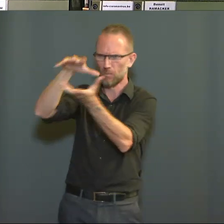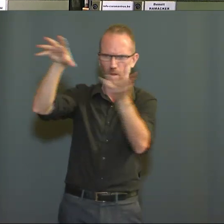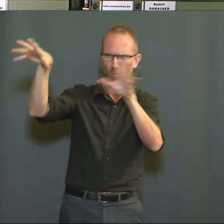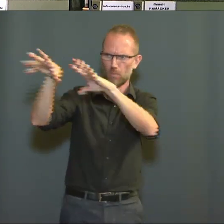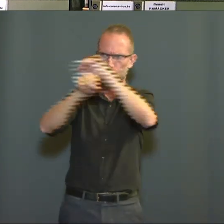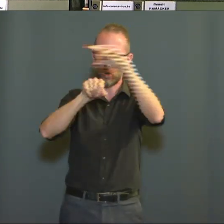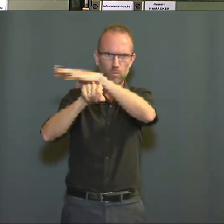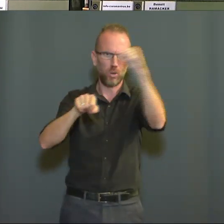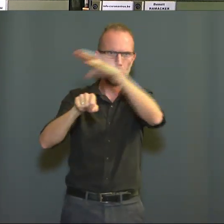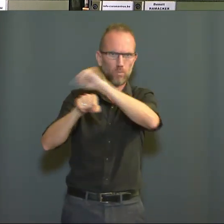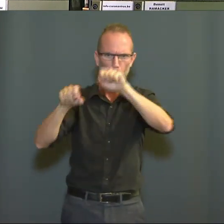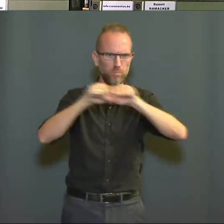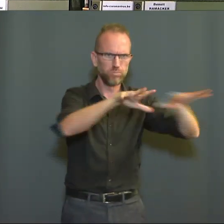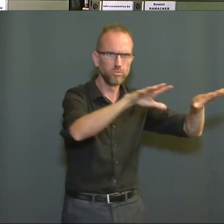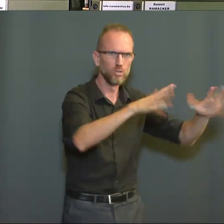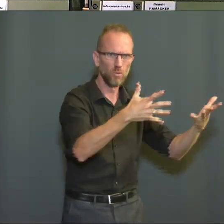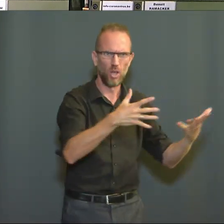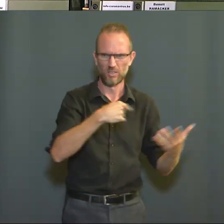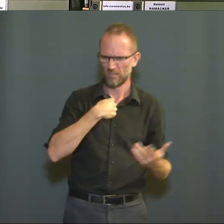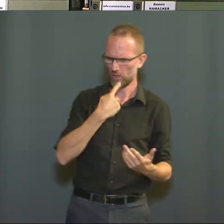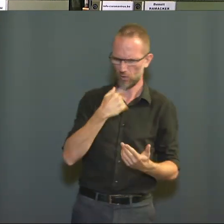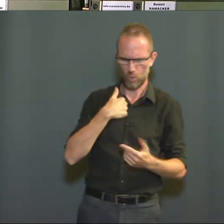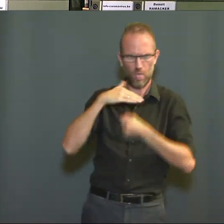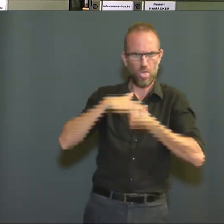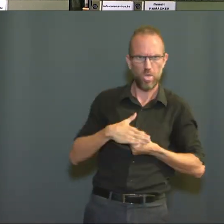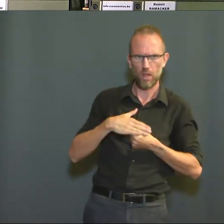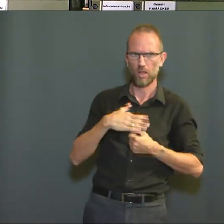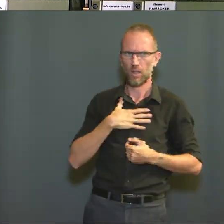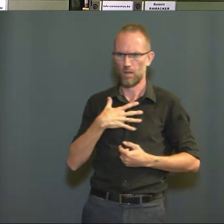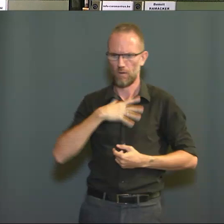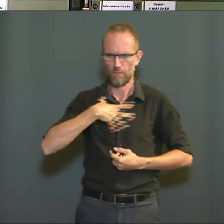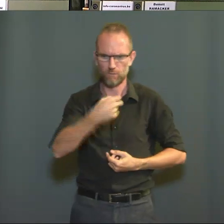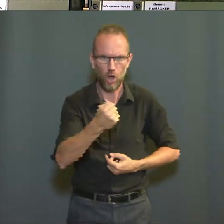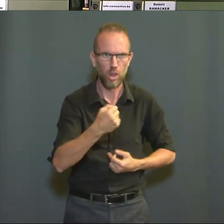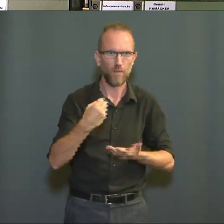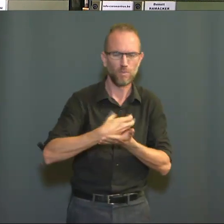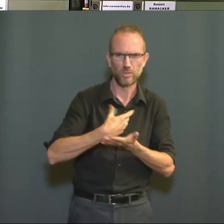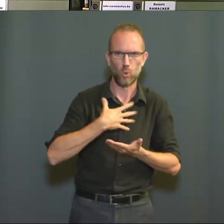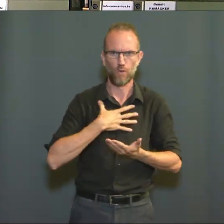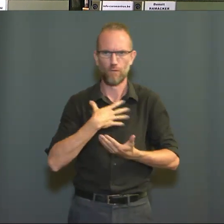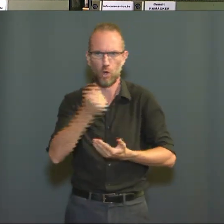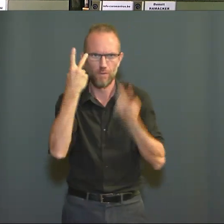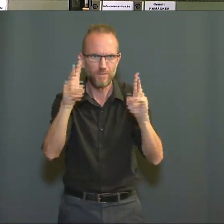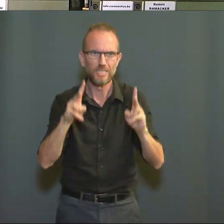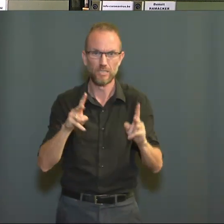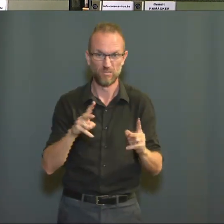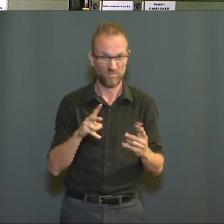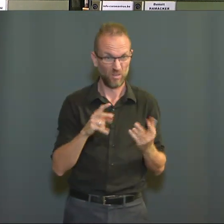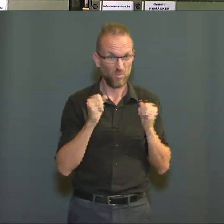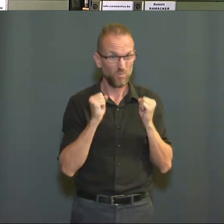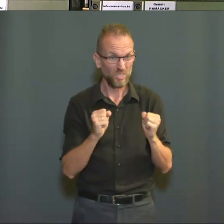lieux, emplois, services, etc. Est-ce le cas ou qu'est-ce qui est mis en place pour s'assurer que ce ne soit pas le